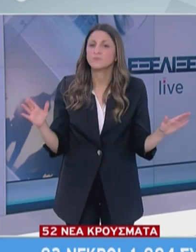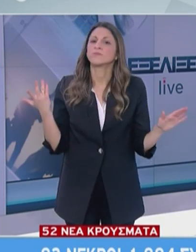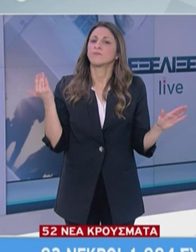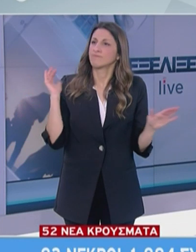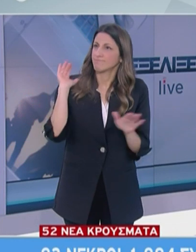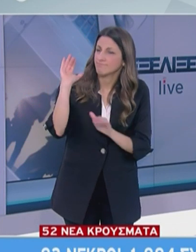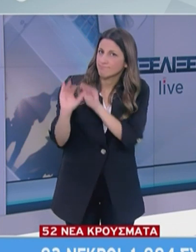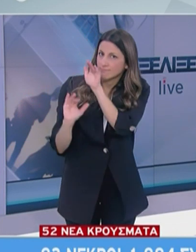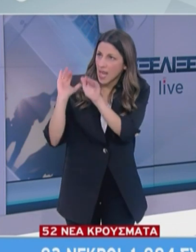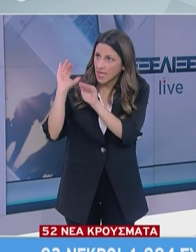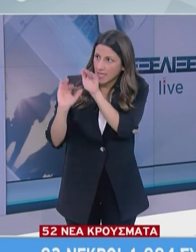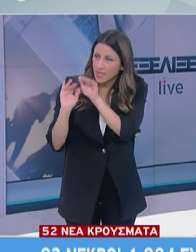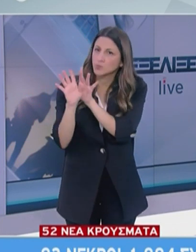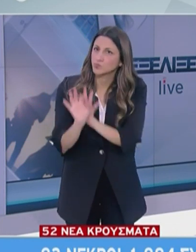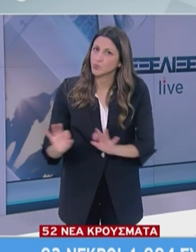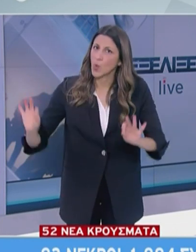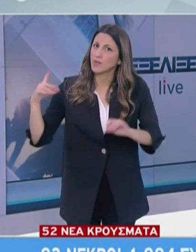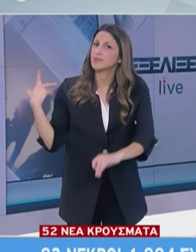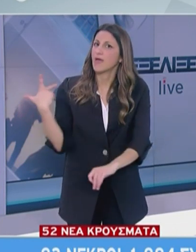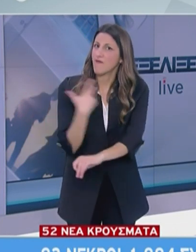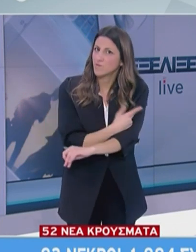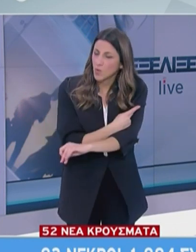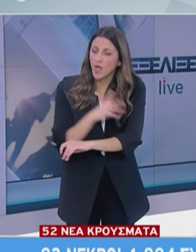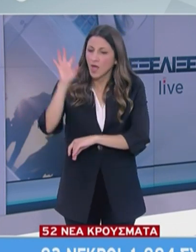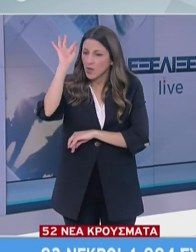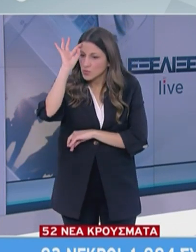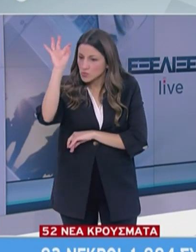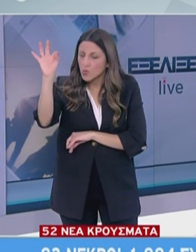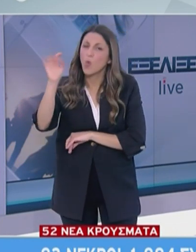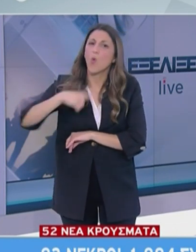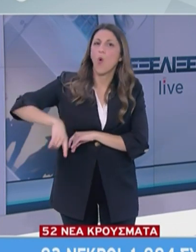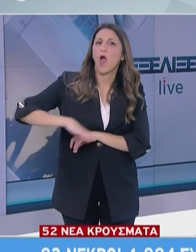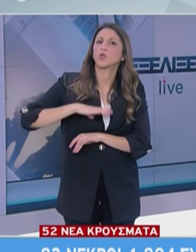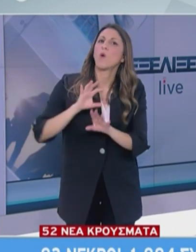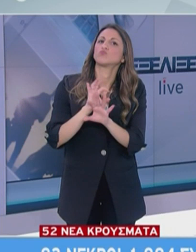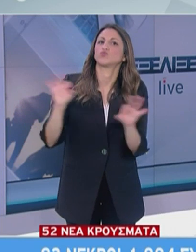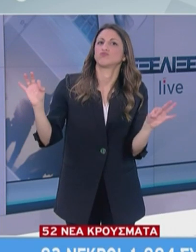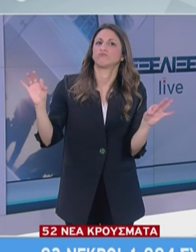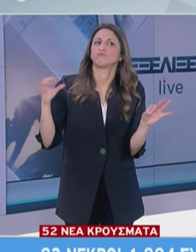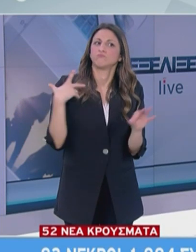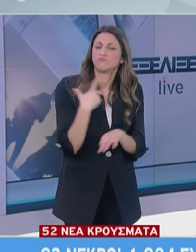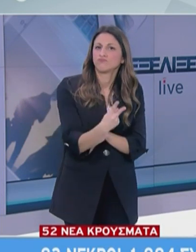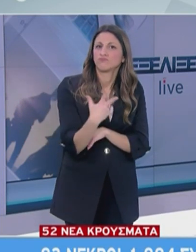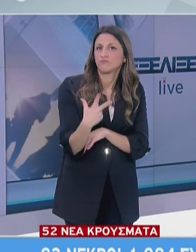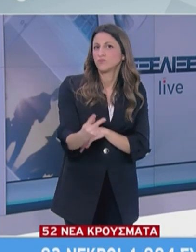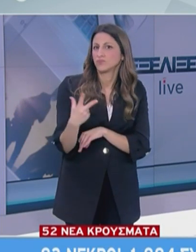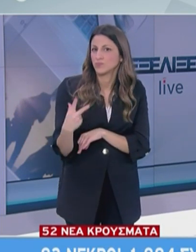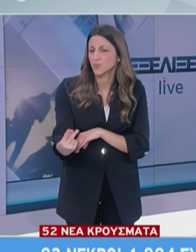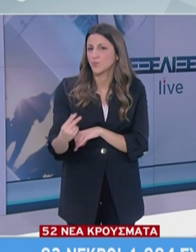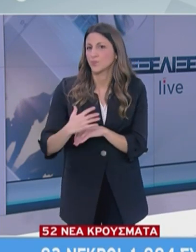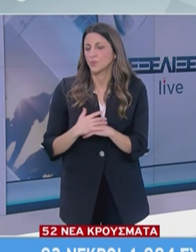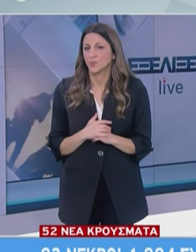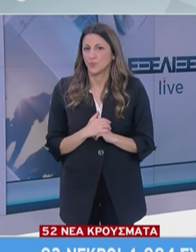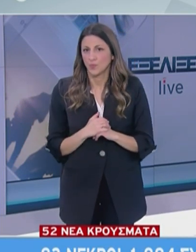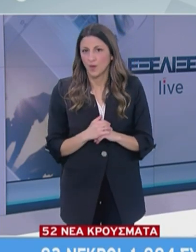στις παραγγελίες τις οποίες πρέπει να κάνουμε έτσι ώστε να καλύψουμε και αυξημένη ζήτηση. Και σε ό,τι